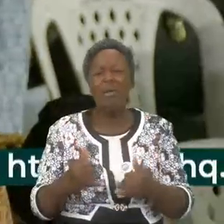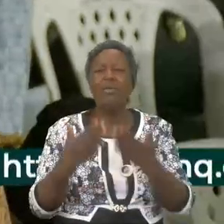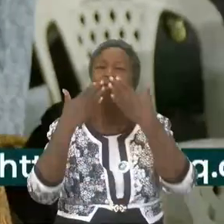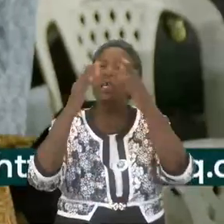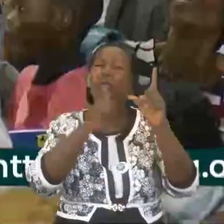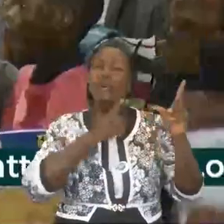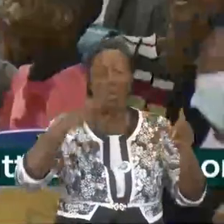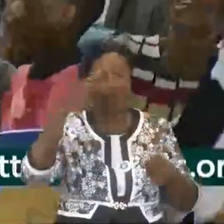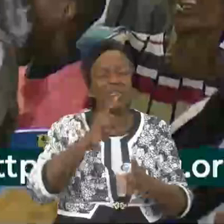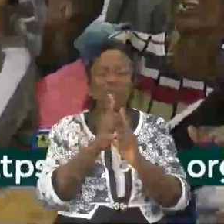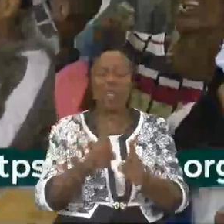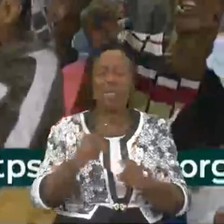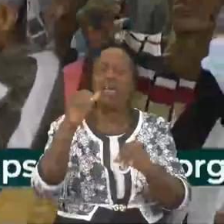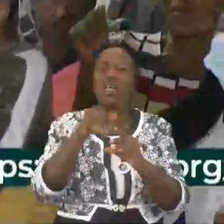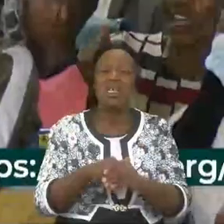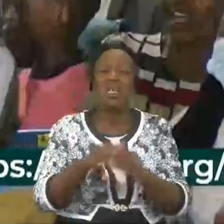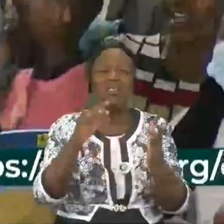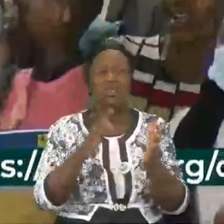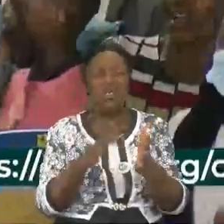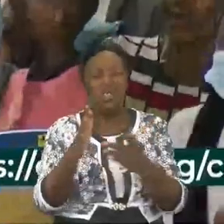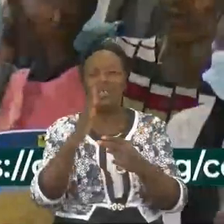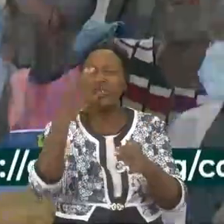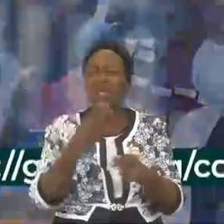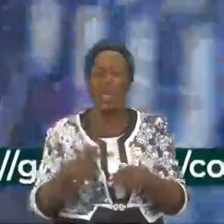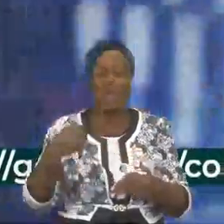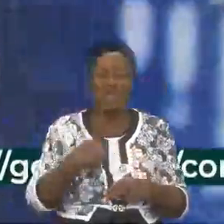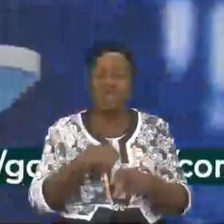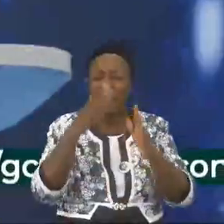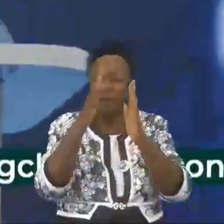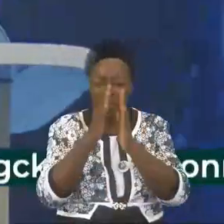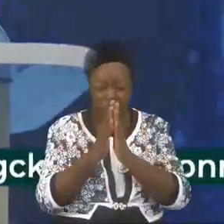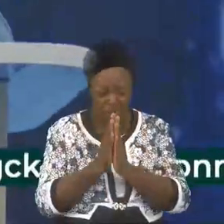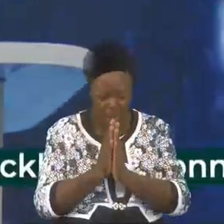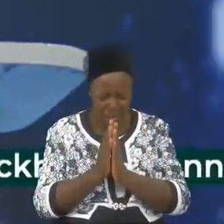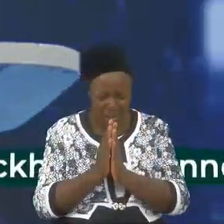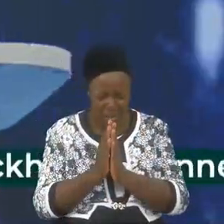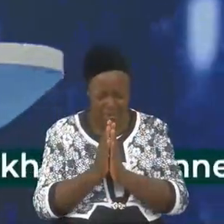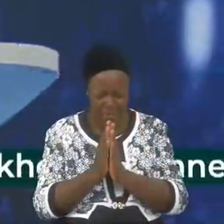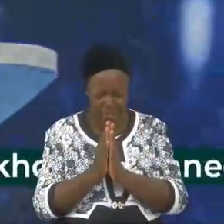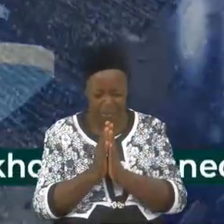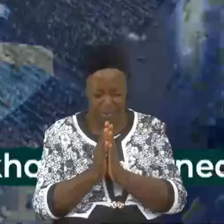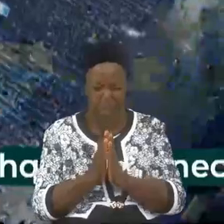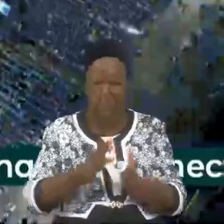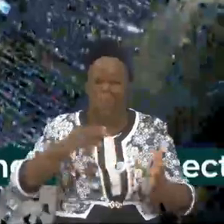Merci Seigneur pour l'exaucement. Au nom de Jésus, nous prions.